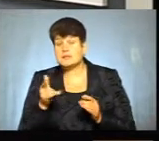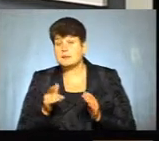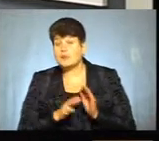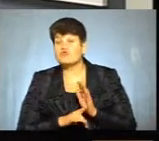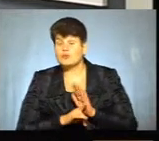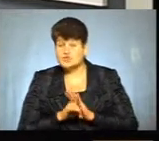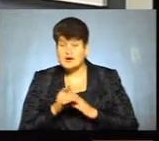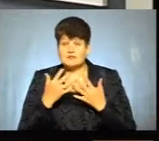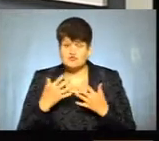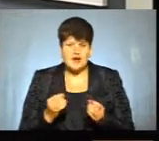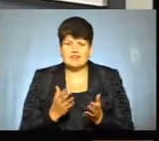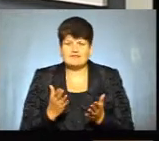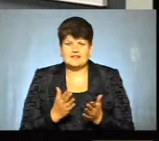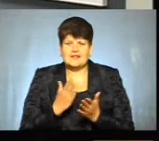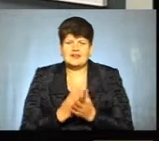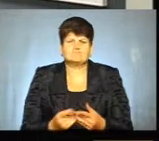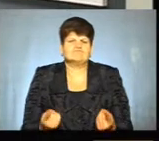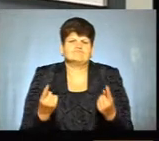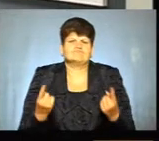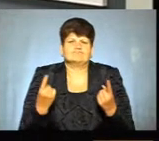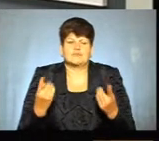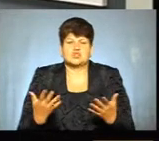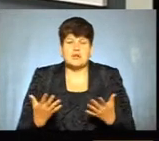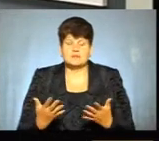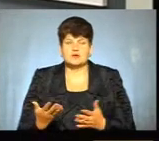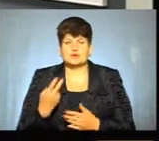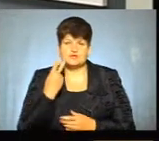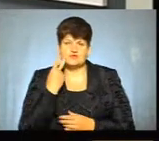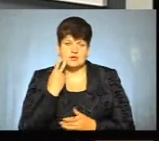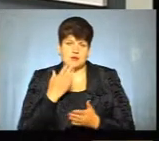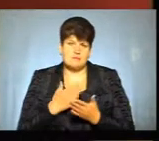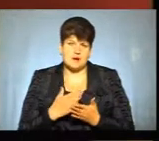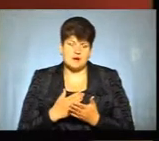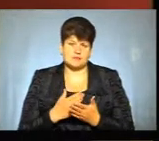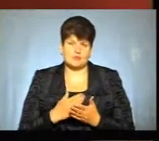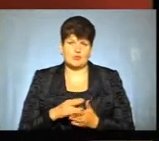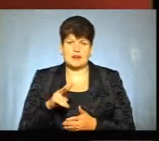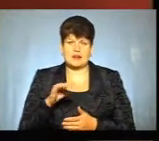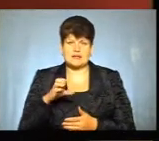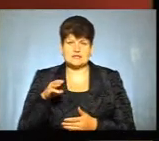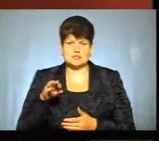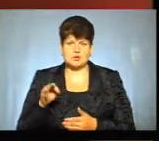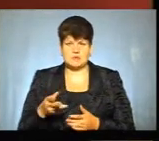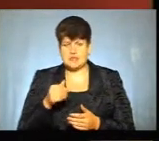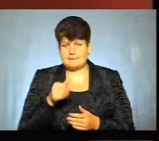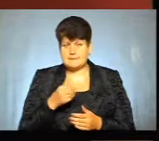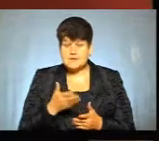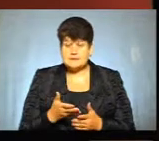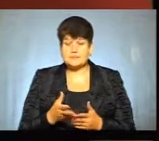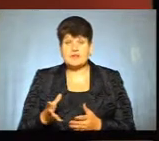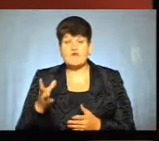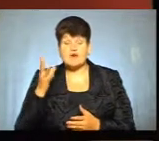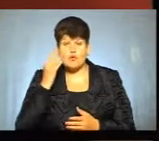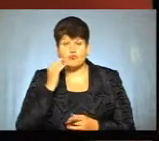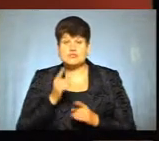набув тої масштабності, яку ми зазвичай вже маємо десь в листопаді місяці. Ну і, мабуть, враховуючи